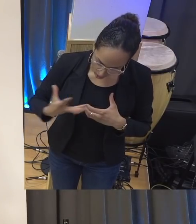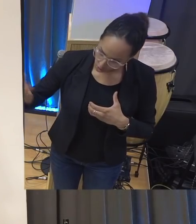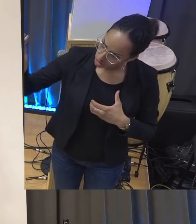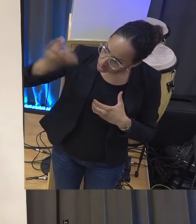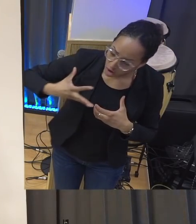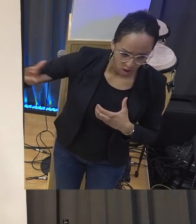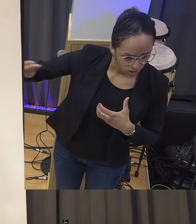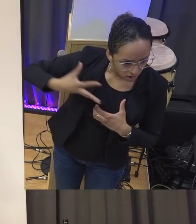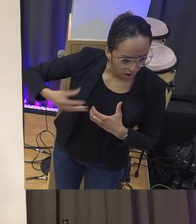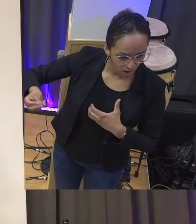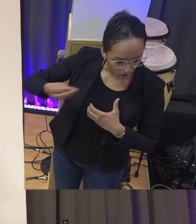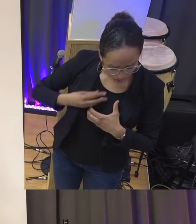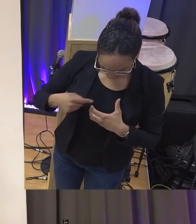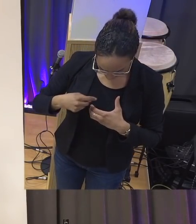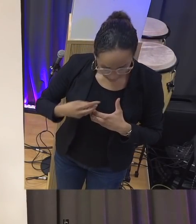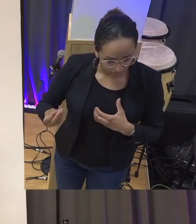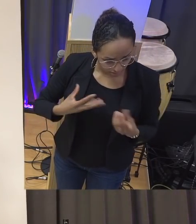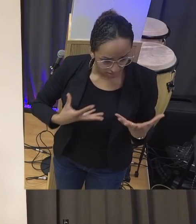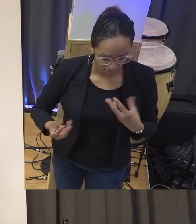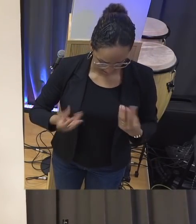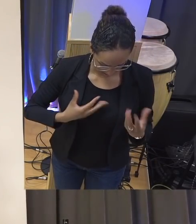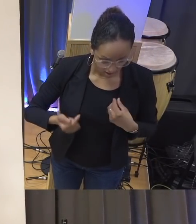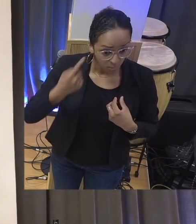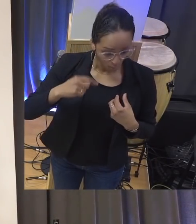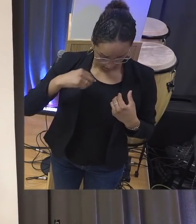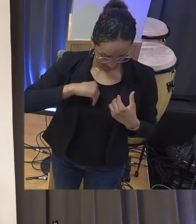afin qu'il puisse véritablement être à la ressemblance de Jésus.